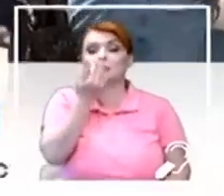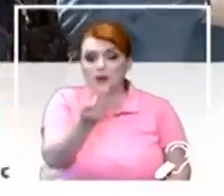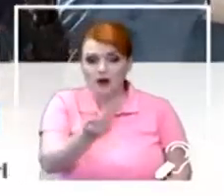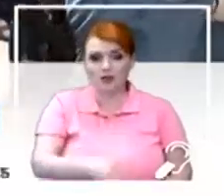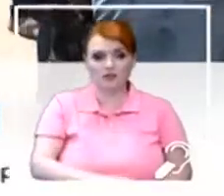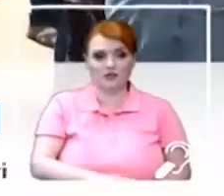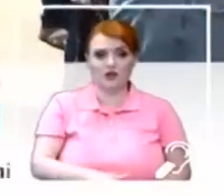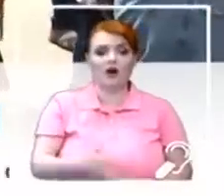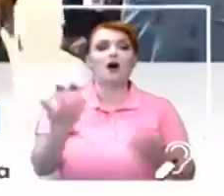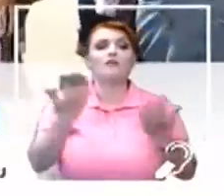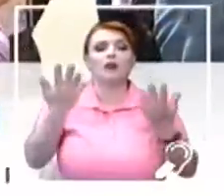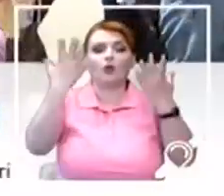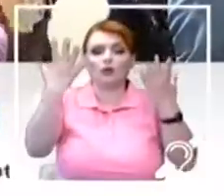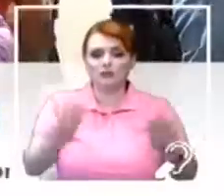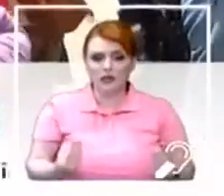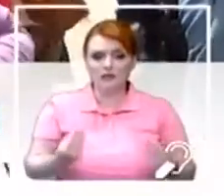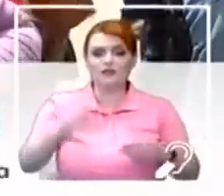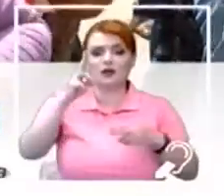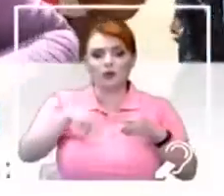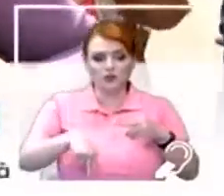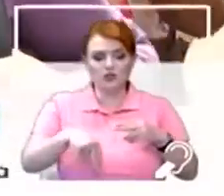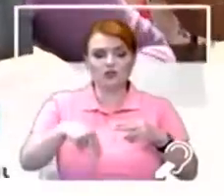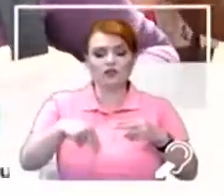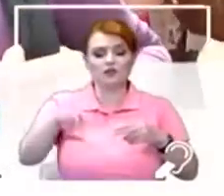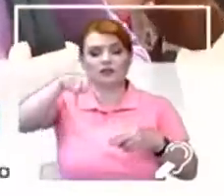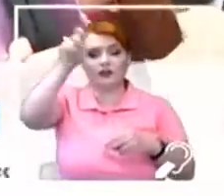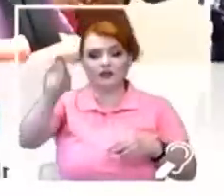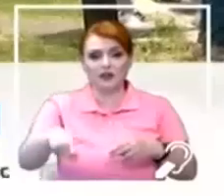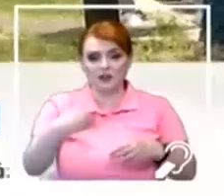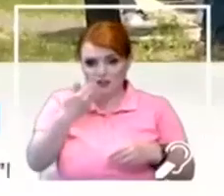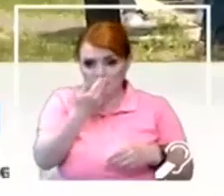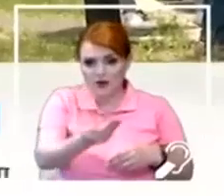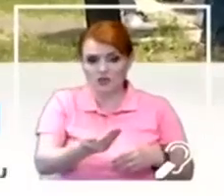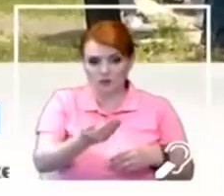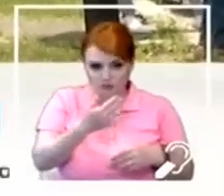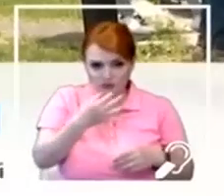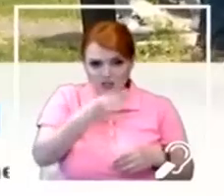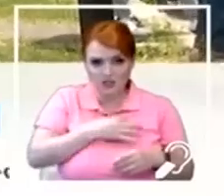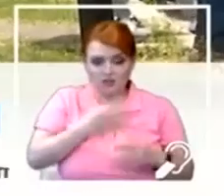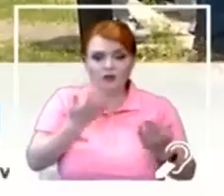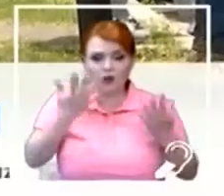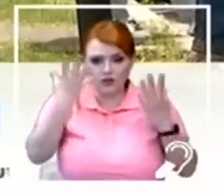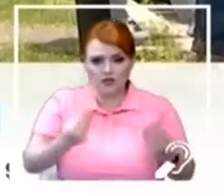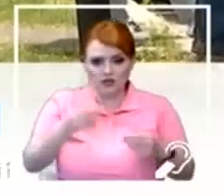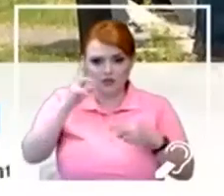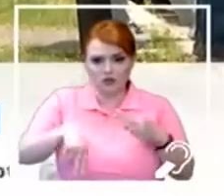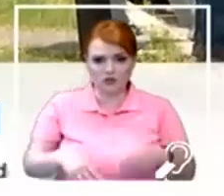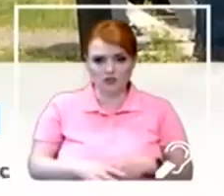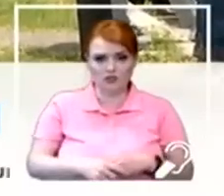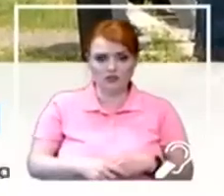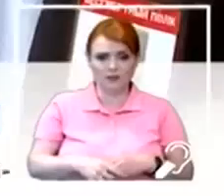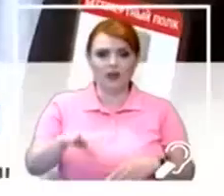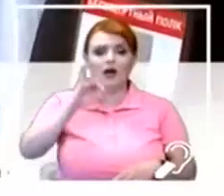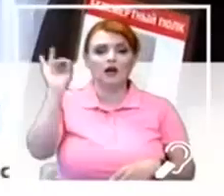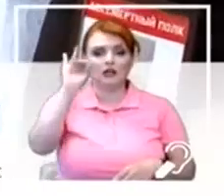zi s-a terminat războiul? Eu nu dau examen. Eu examen aici nu dau. Istoricii spun că această zi a fost și este folosită